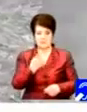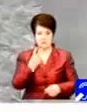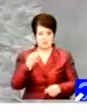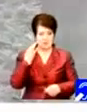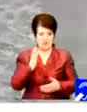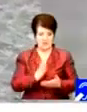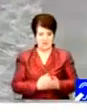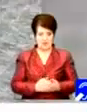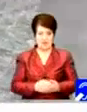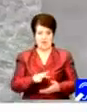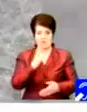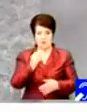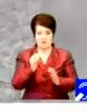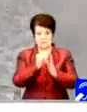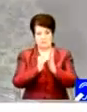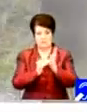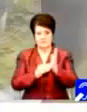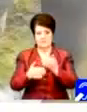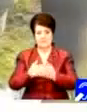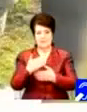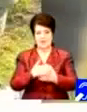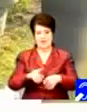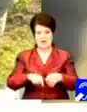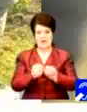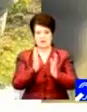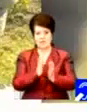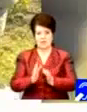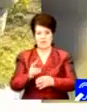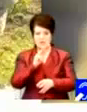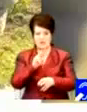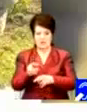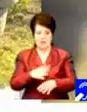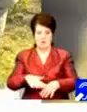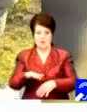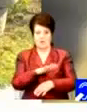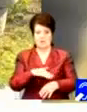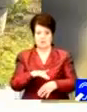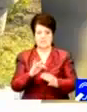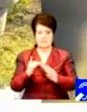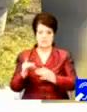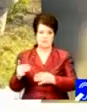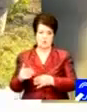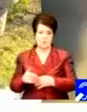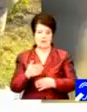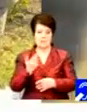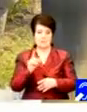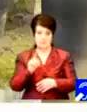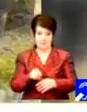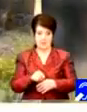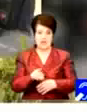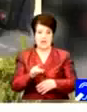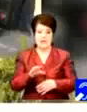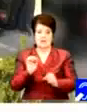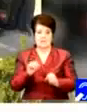lui a fost întocmit un proces verbal pentru încălcarea regulilor de asigurare a curățeniei în localitățile urbane și rurale. Pentru fapta sa, el riscă